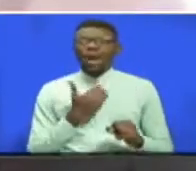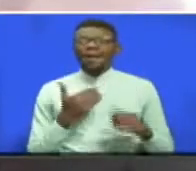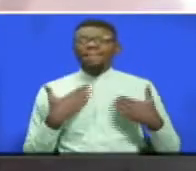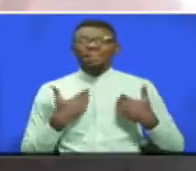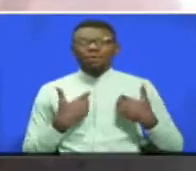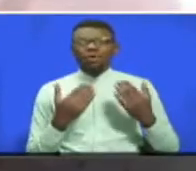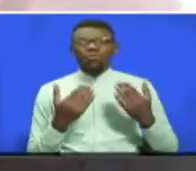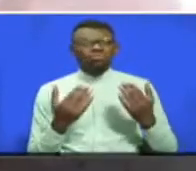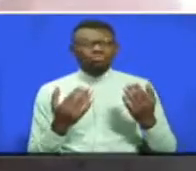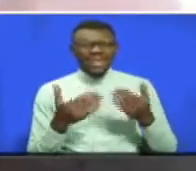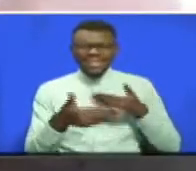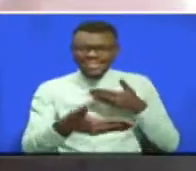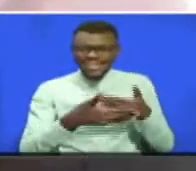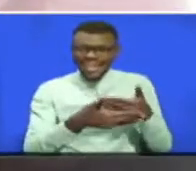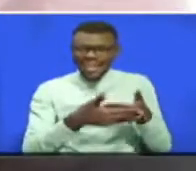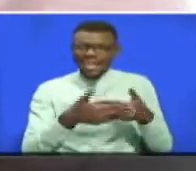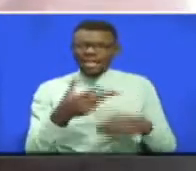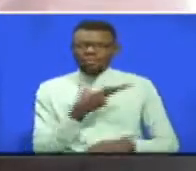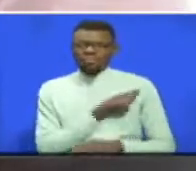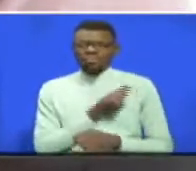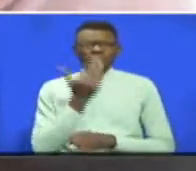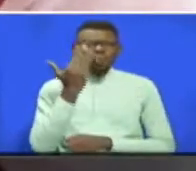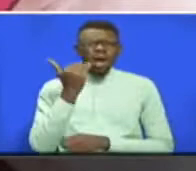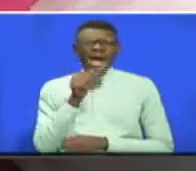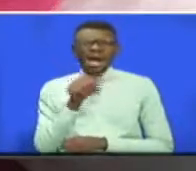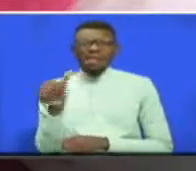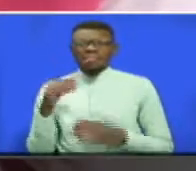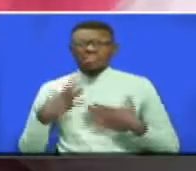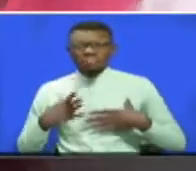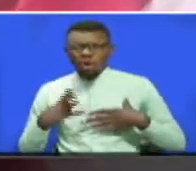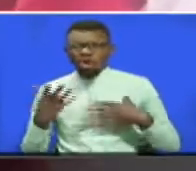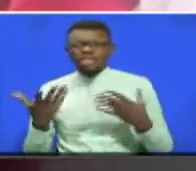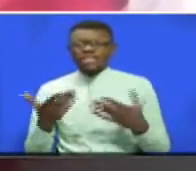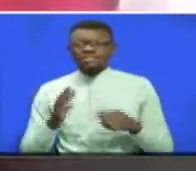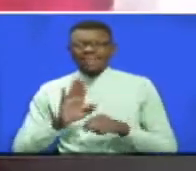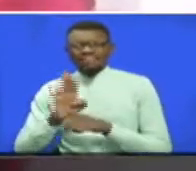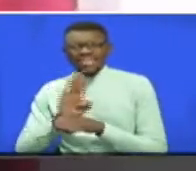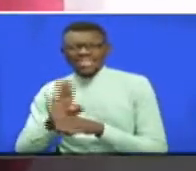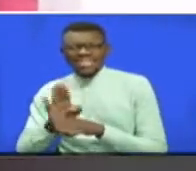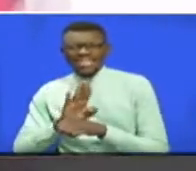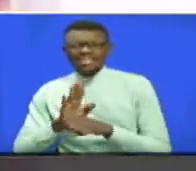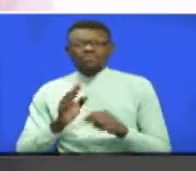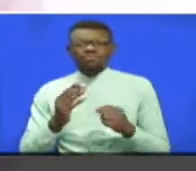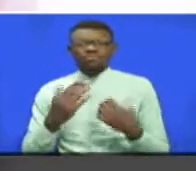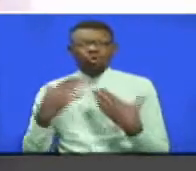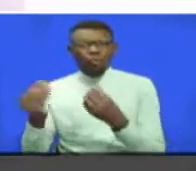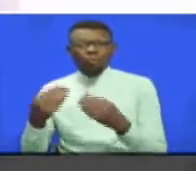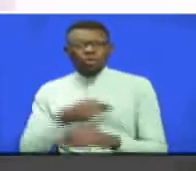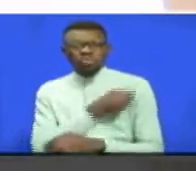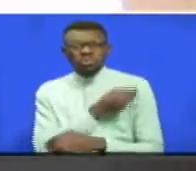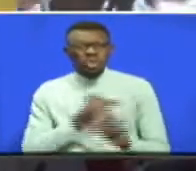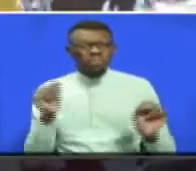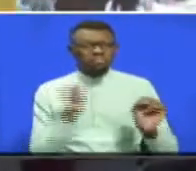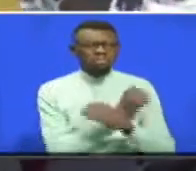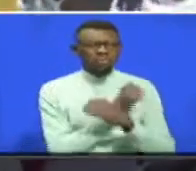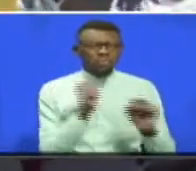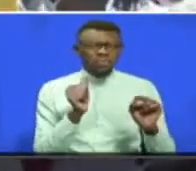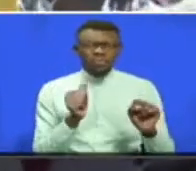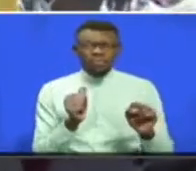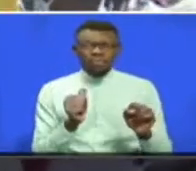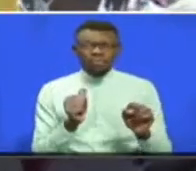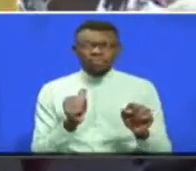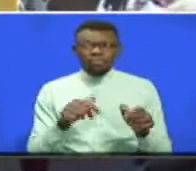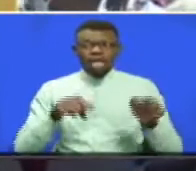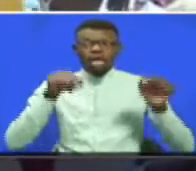haswa wale ambao kwa kawaida hawangepata fursa ya kuendea chanjo hospitalini. Tumekuja leo kuleta chanjo ya COVID-19